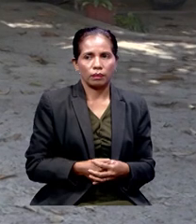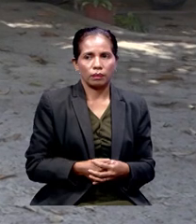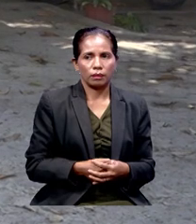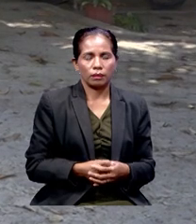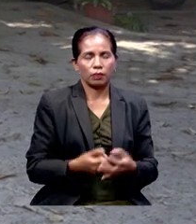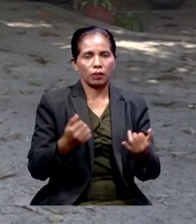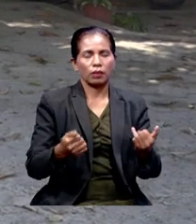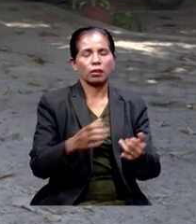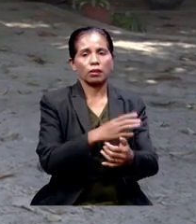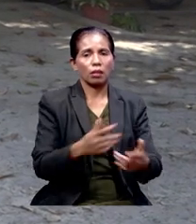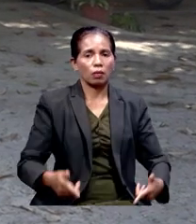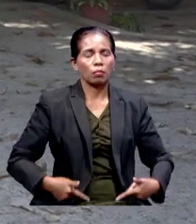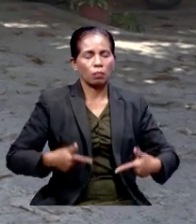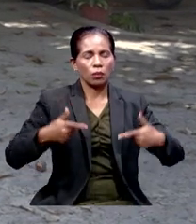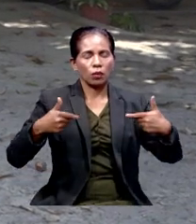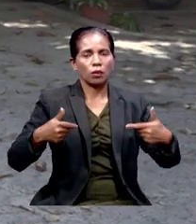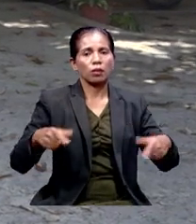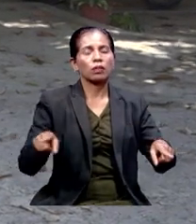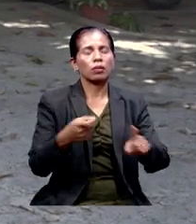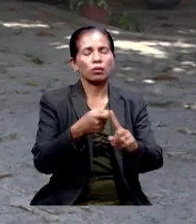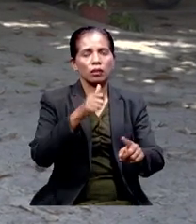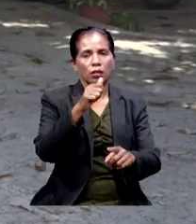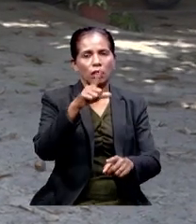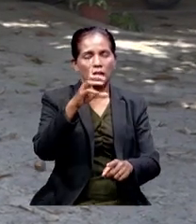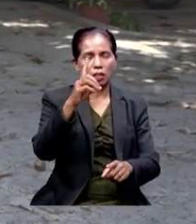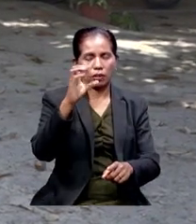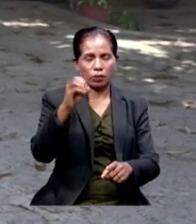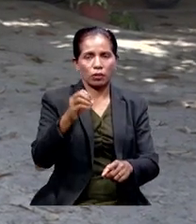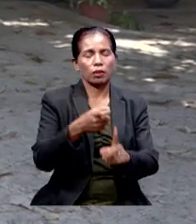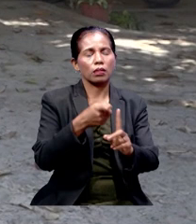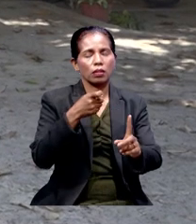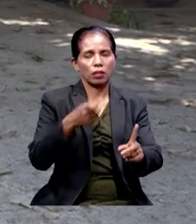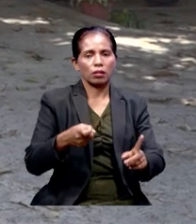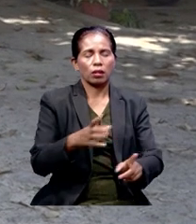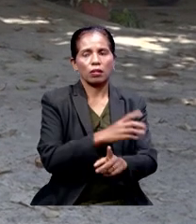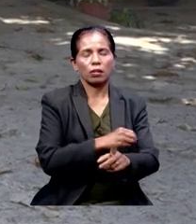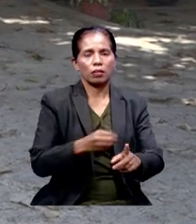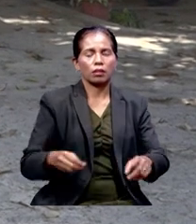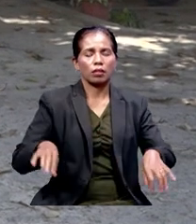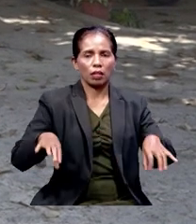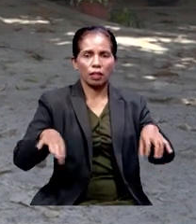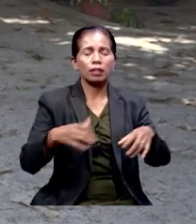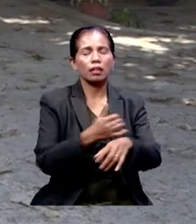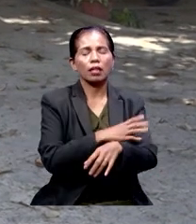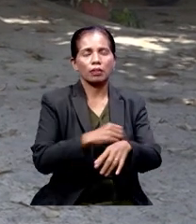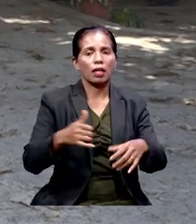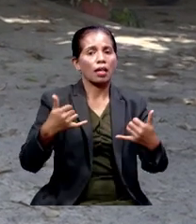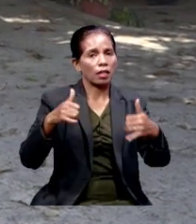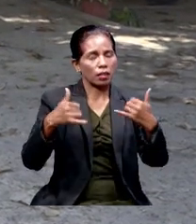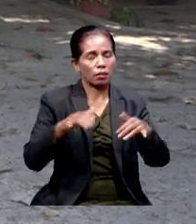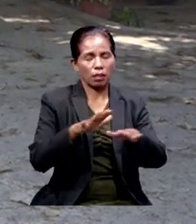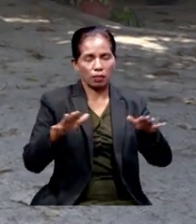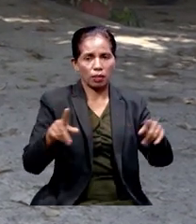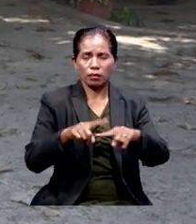Ida nema kondisaun mori sosiali Aldo de Jesus Souza. Nisimu realidade, hori pasan e tempu labarik nian, ho situasaun nebe